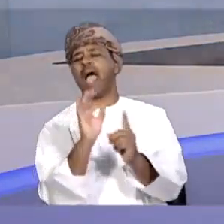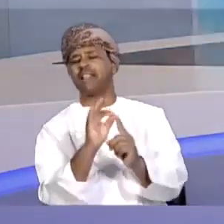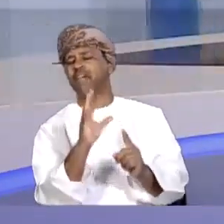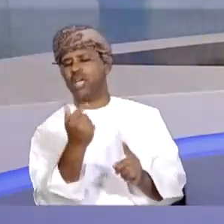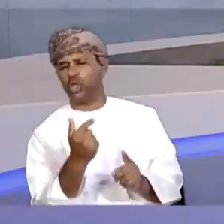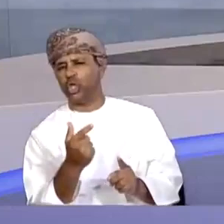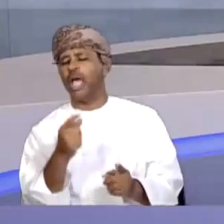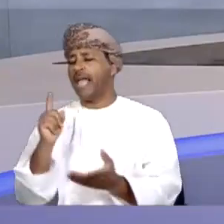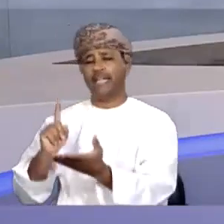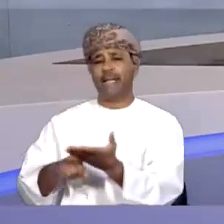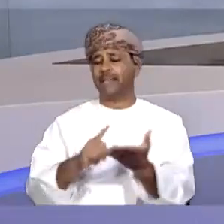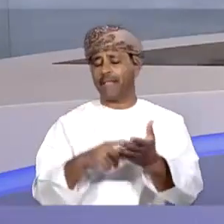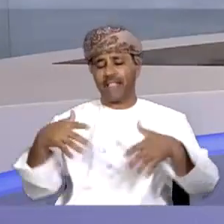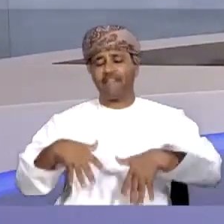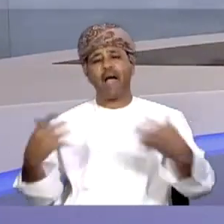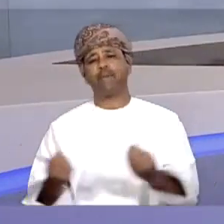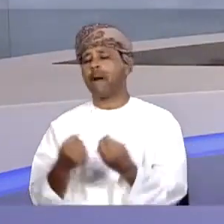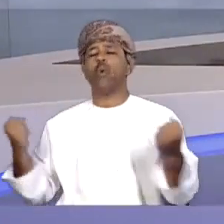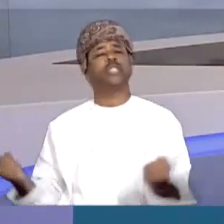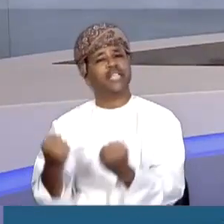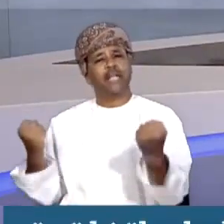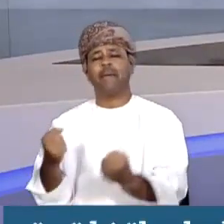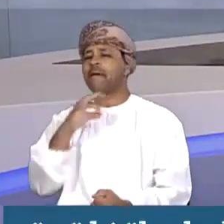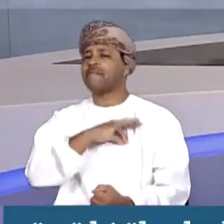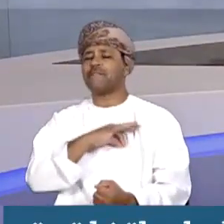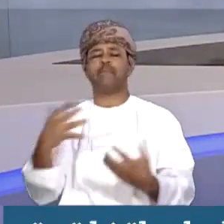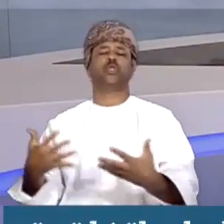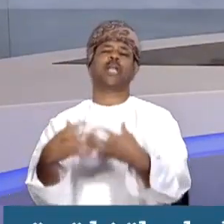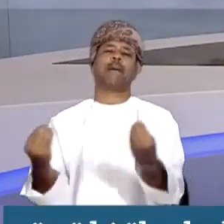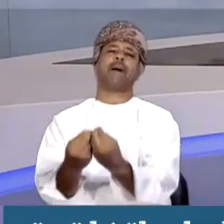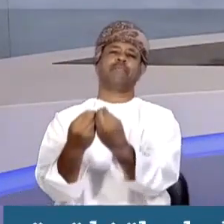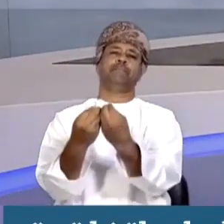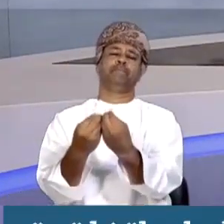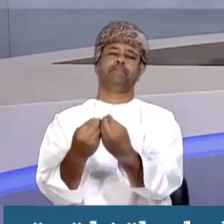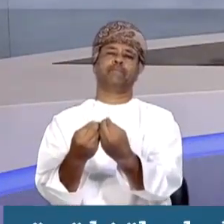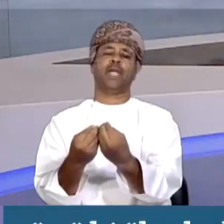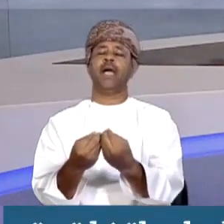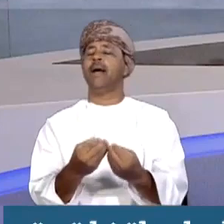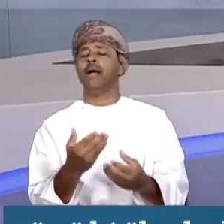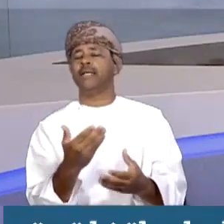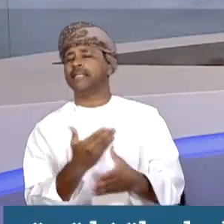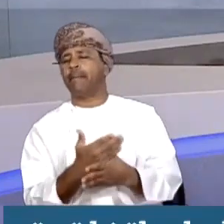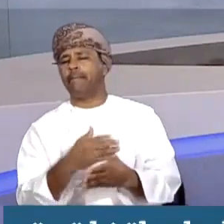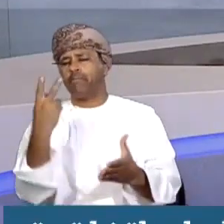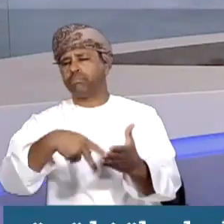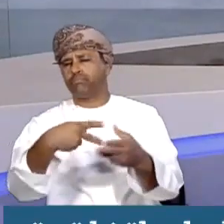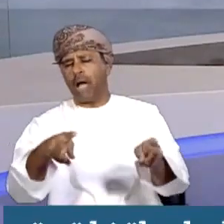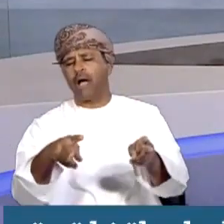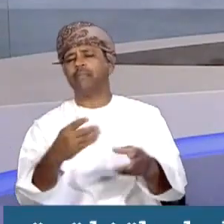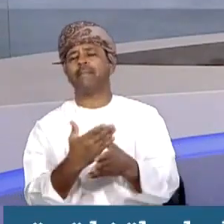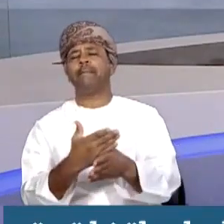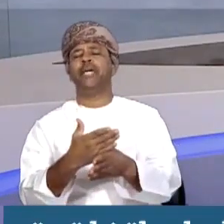تأطير التزام دفاعي وتدريبي يحقق مصالحهما المشتركة. جاء ذلك خلال البيان الذي صدر عقب